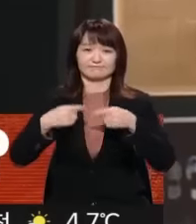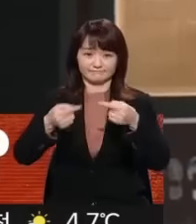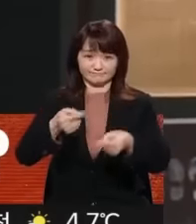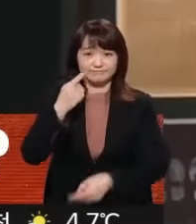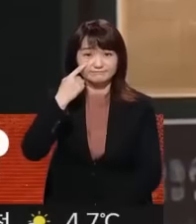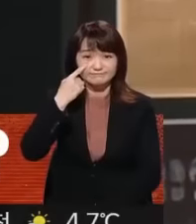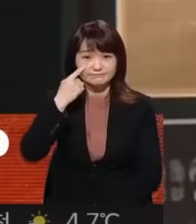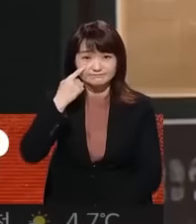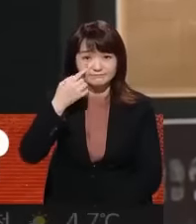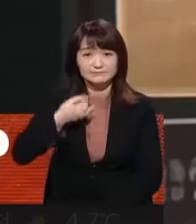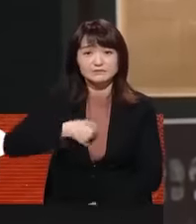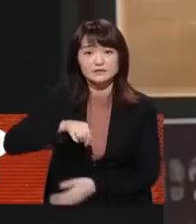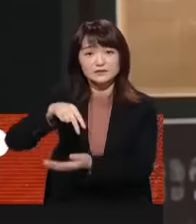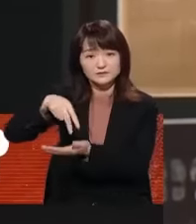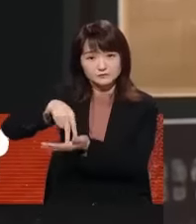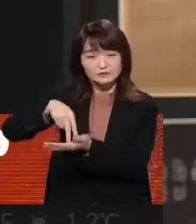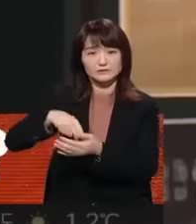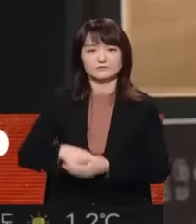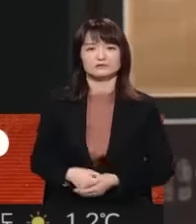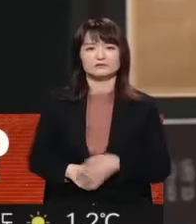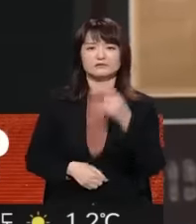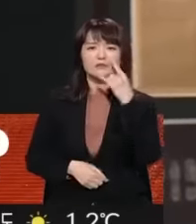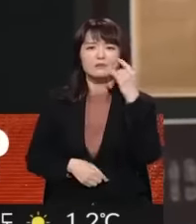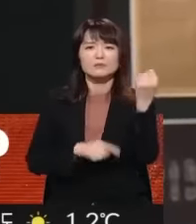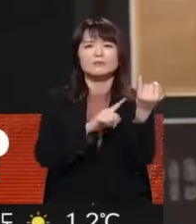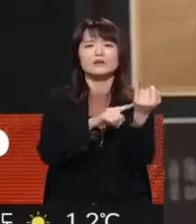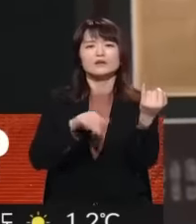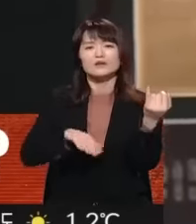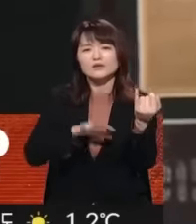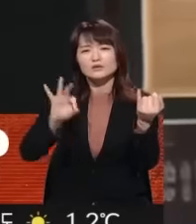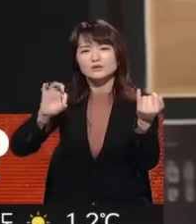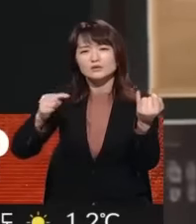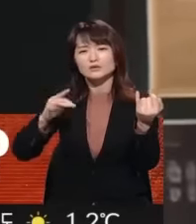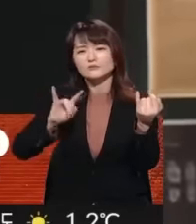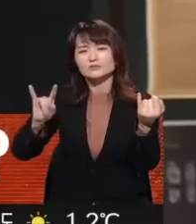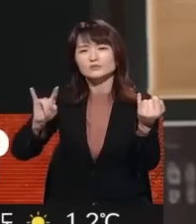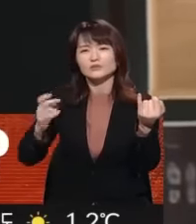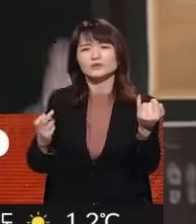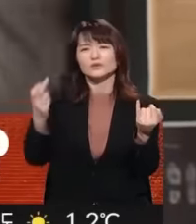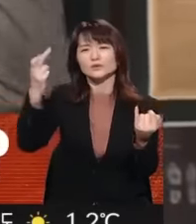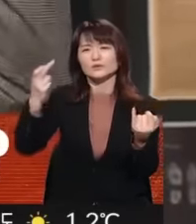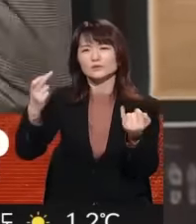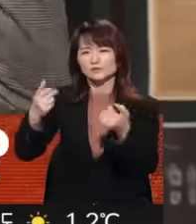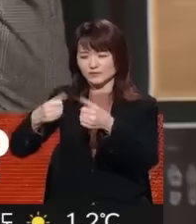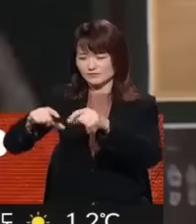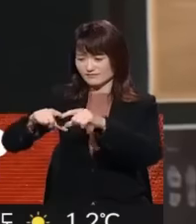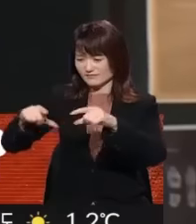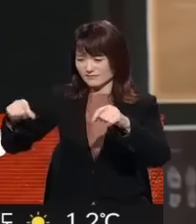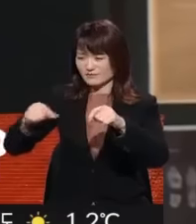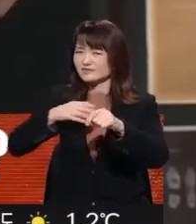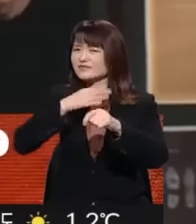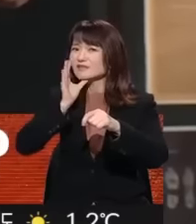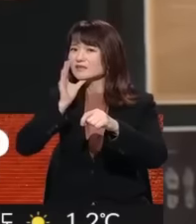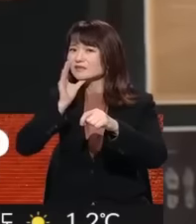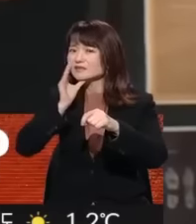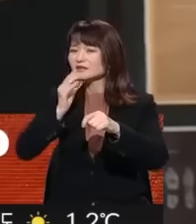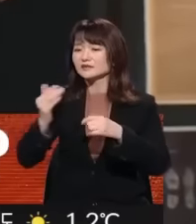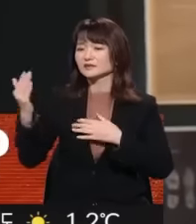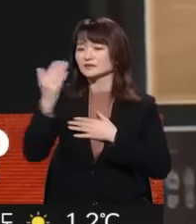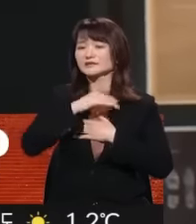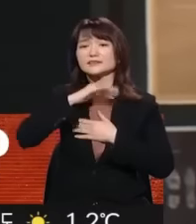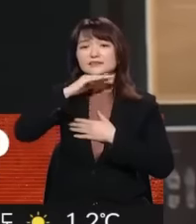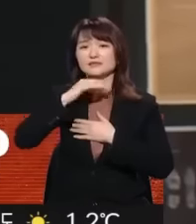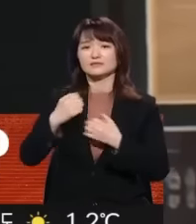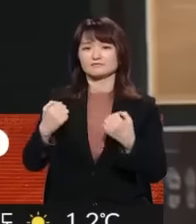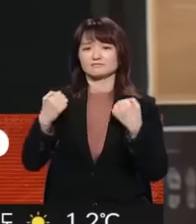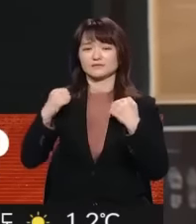함께 참여해 보시죠 먼저 딸입니다 엄마 우리 은배 오빠 민증 나 있는 저래도 신체 나이는 20대야 저 근육 좀 받아가지고